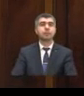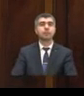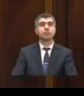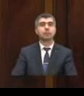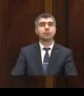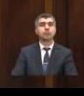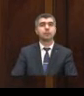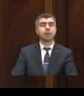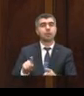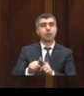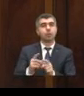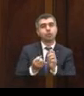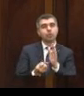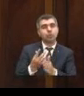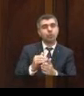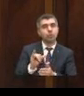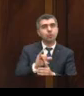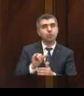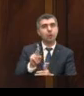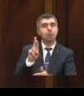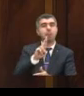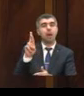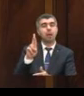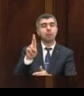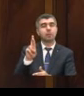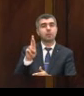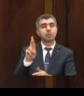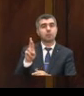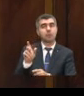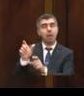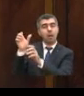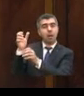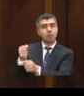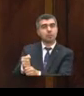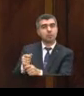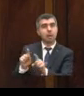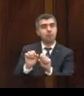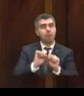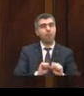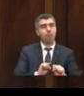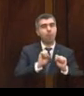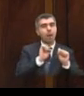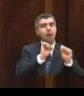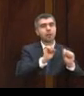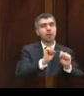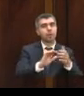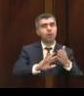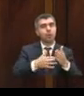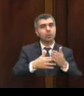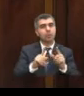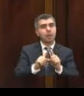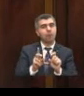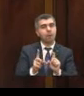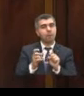ملحمة متجددة للملك والشعب في مواجهة التهديدات الخطيرة لجائحة